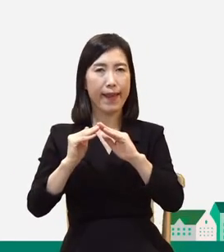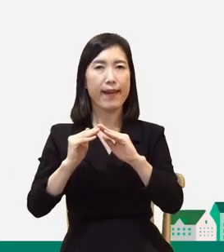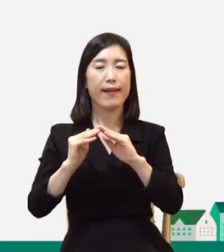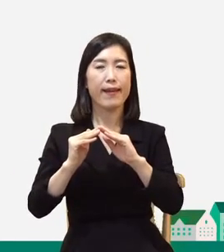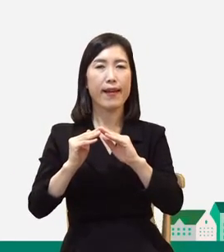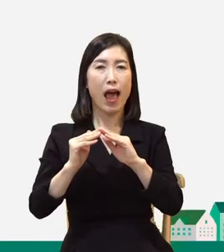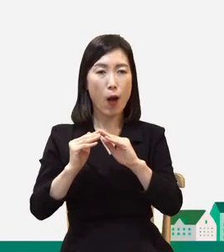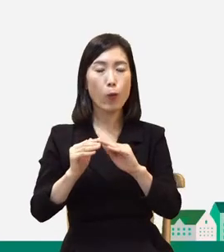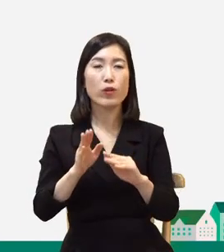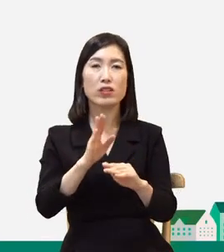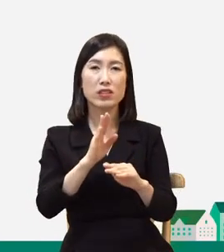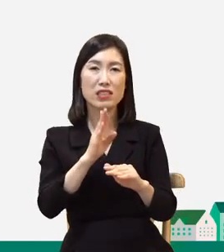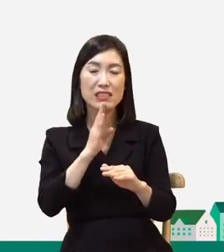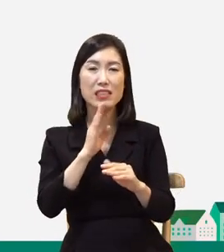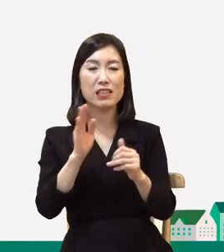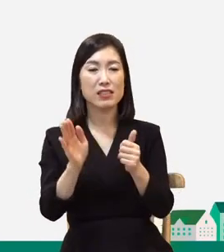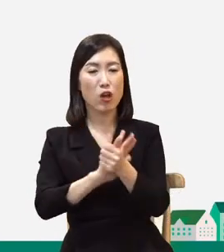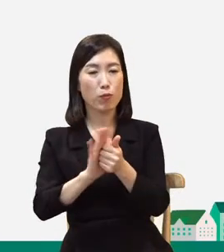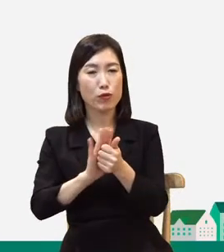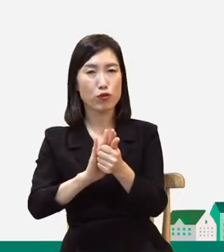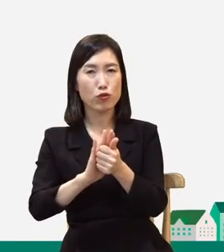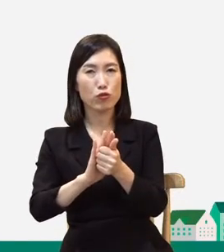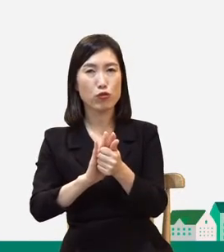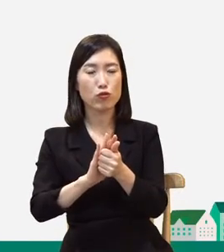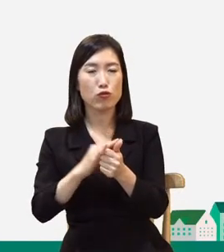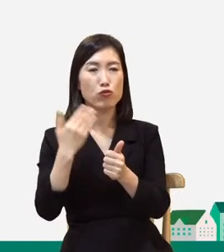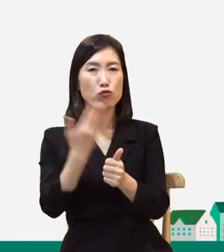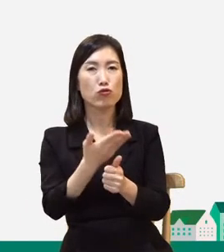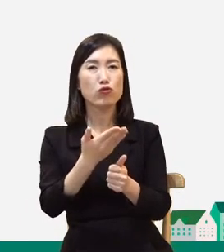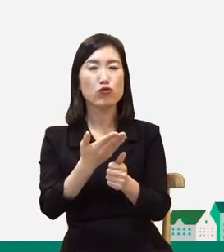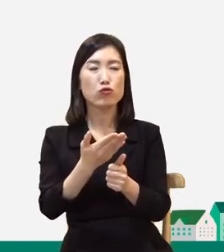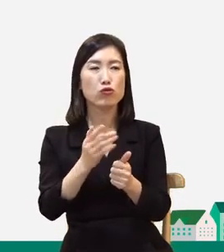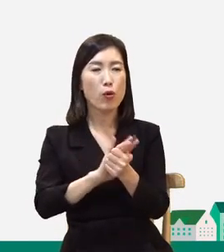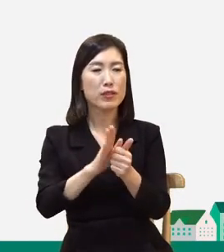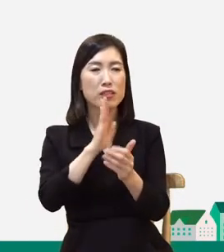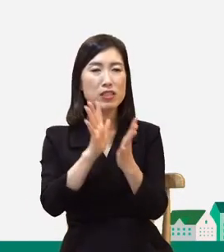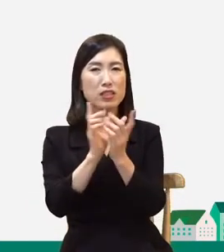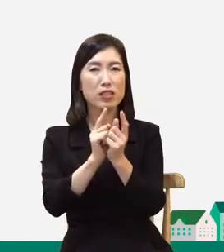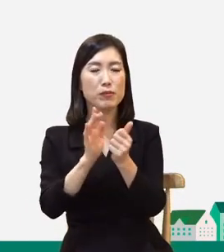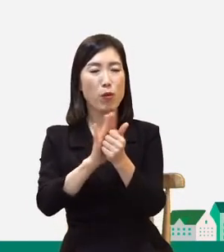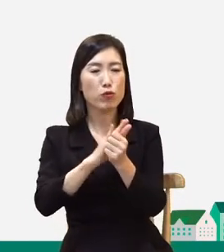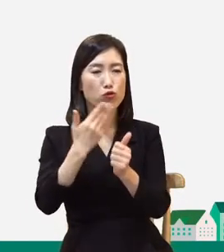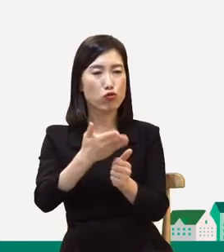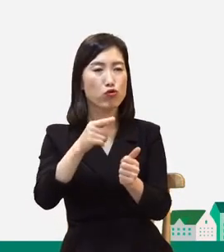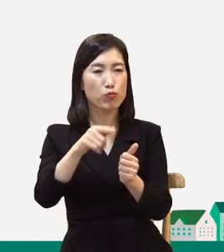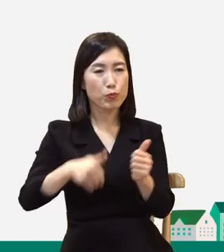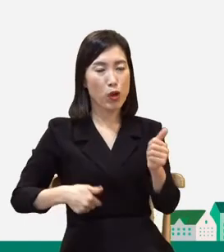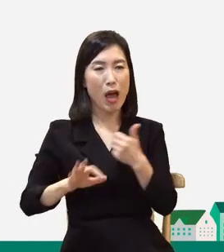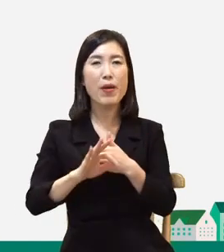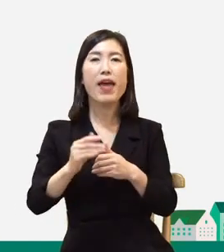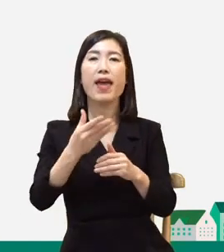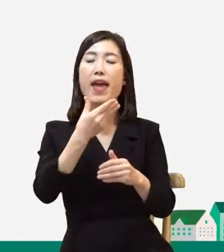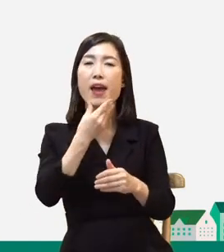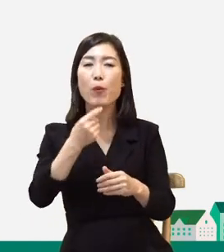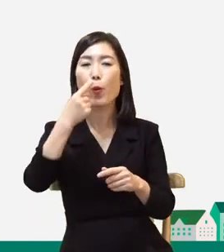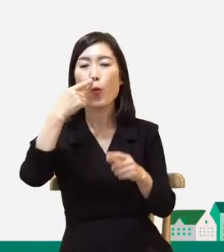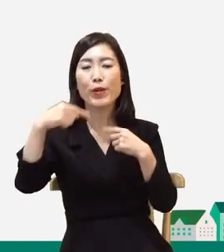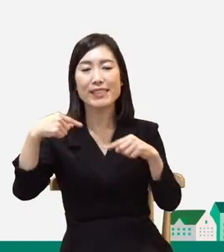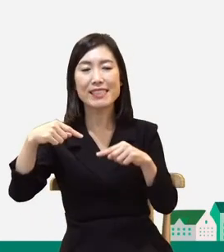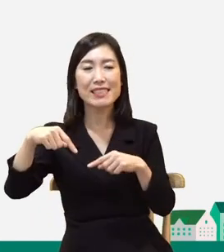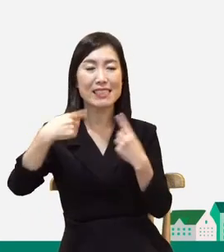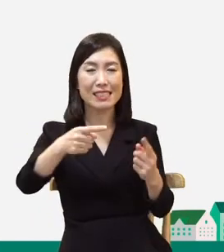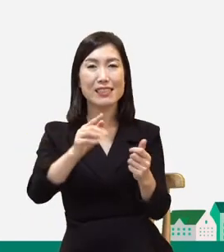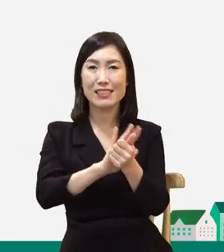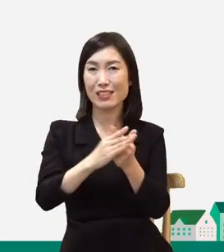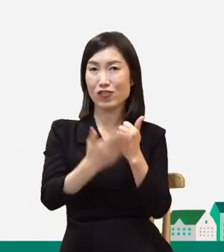다음에 직접적으로 서비스를 직접 제공하는 부분이 필요한 경우는 이제 행복코치가 가서 서비스를 제공하지만 그